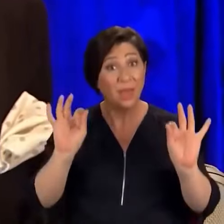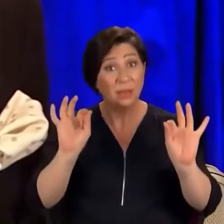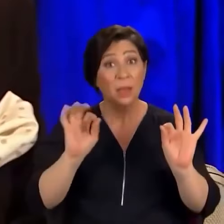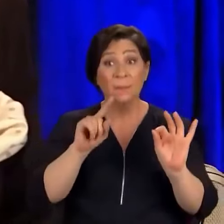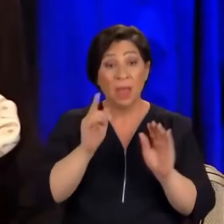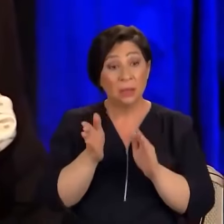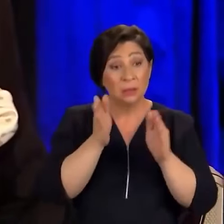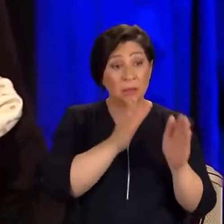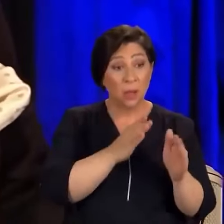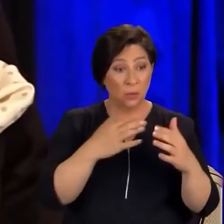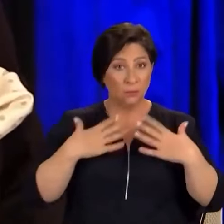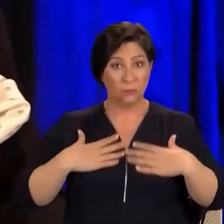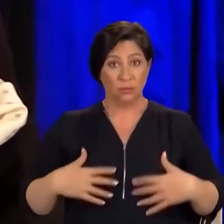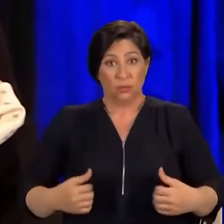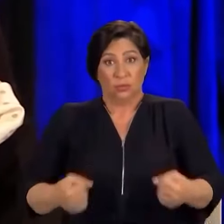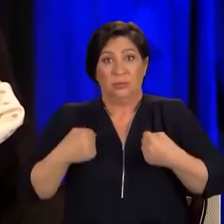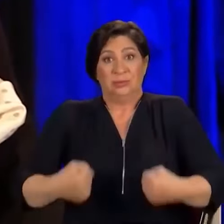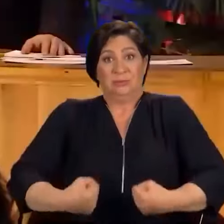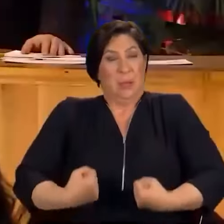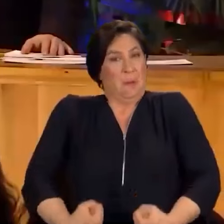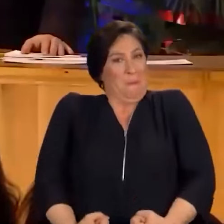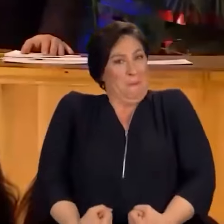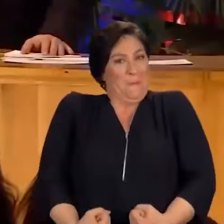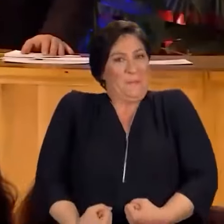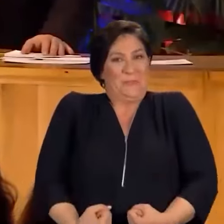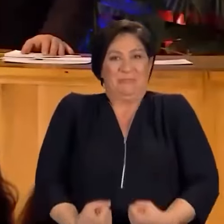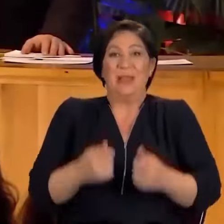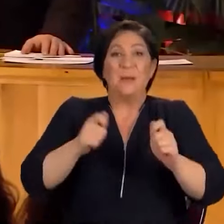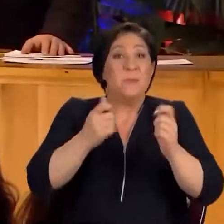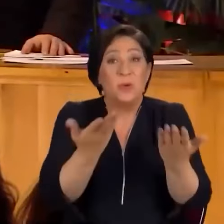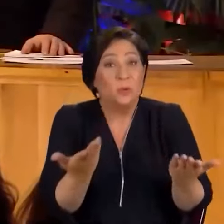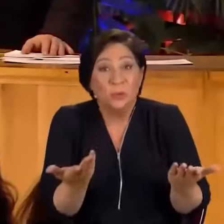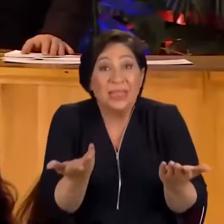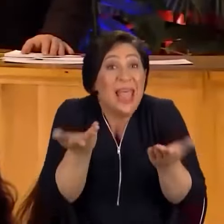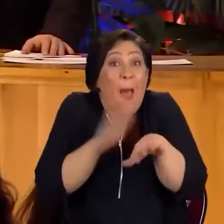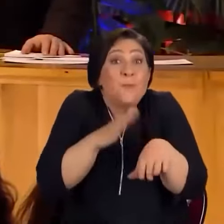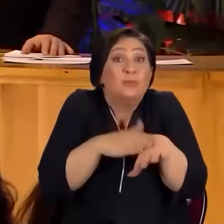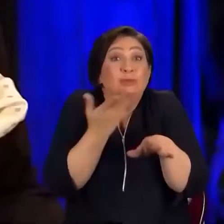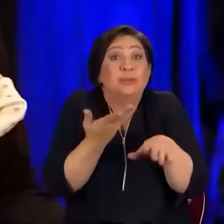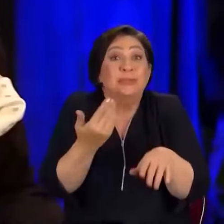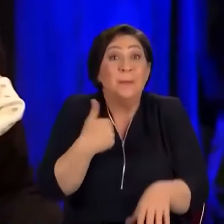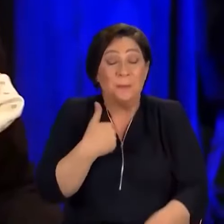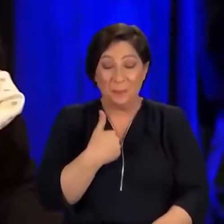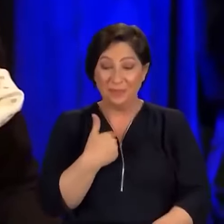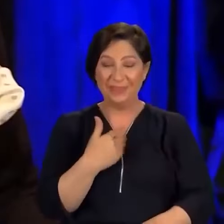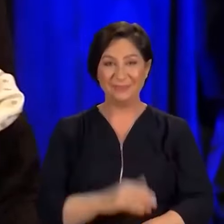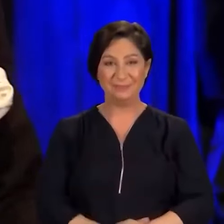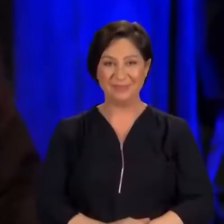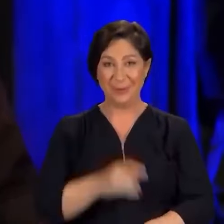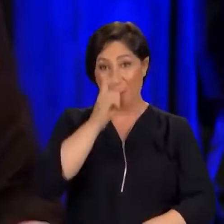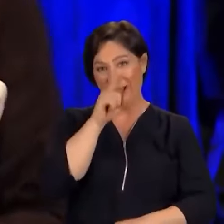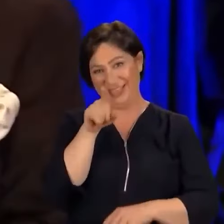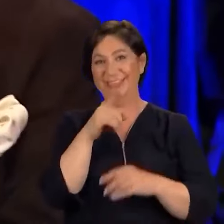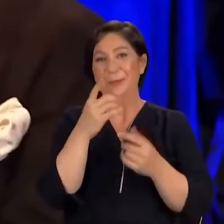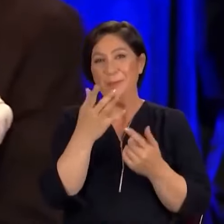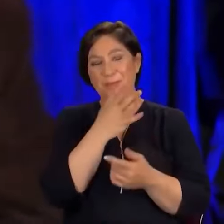bir yandan vücudunu geliştiriyorsun ve yani bu mesela ben